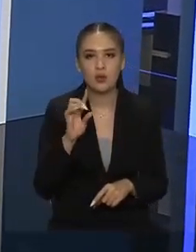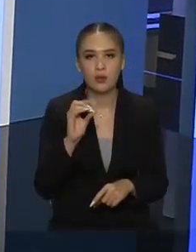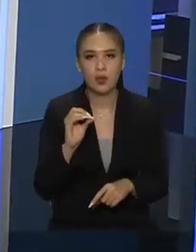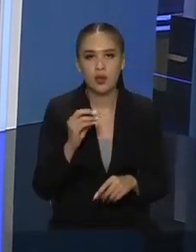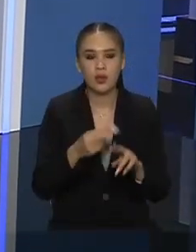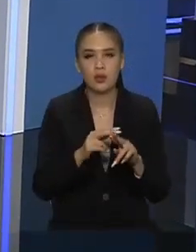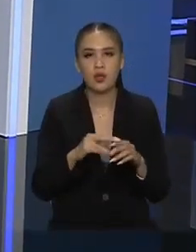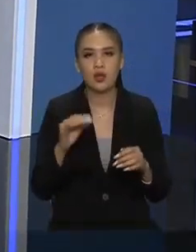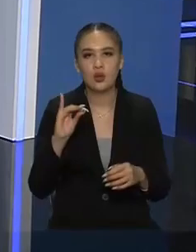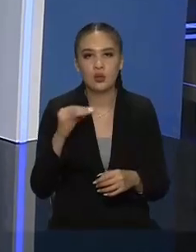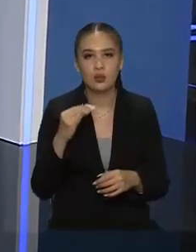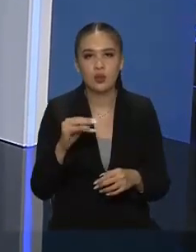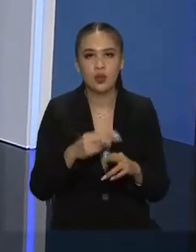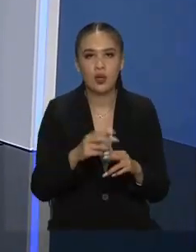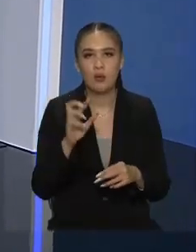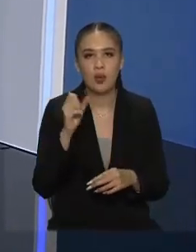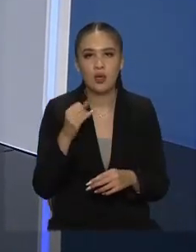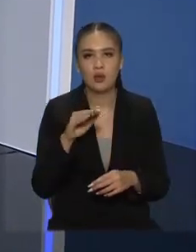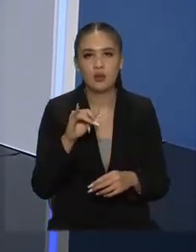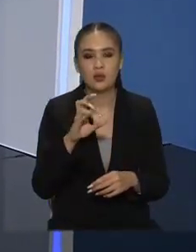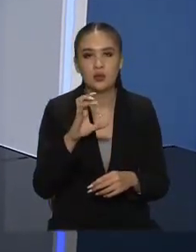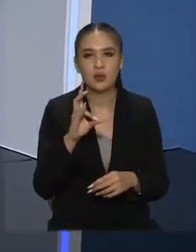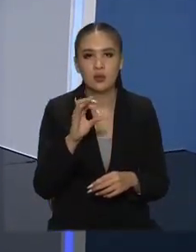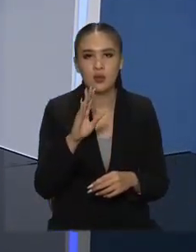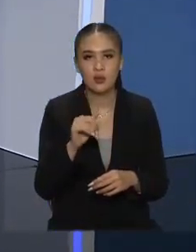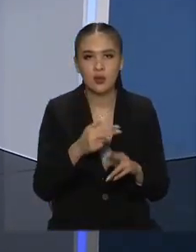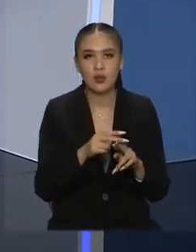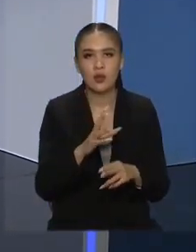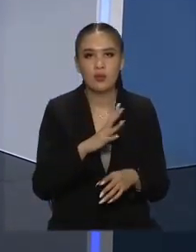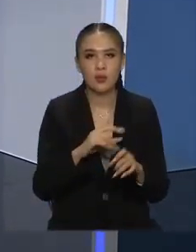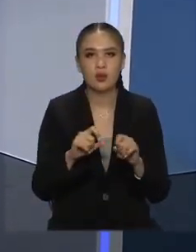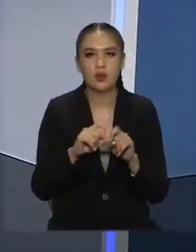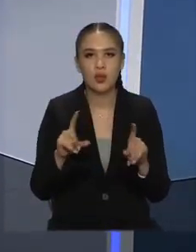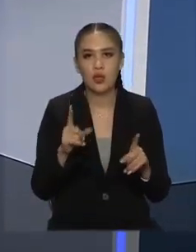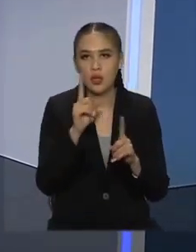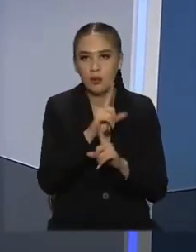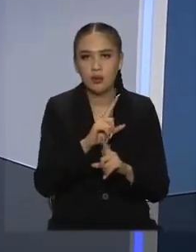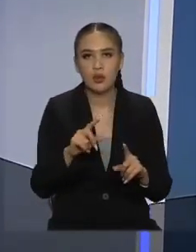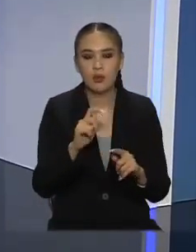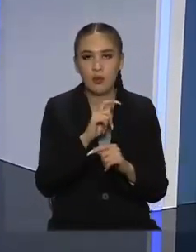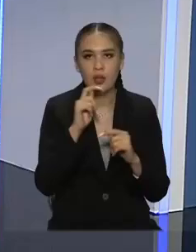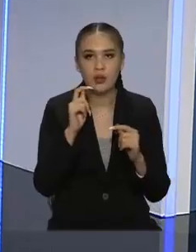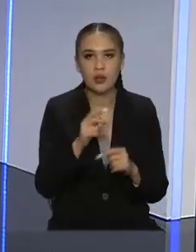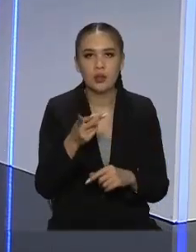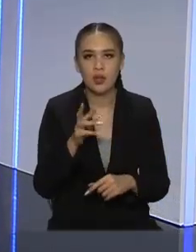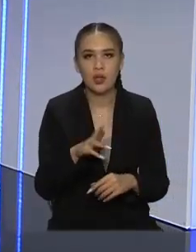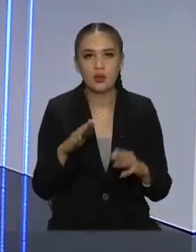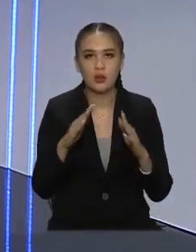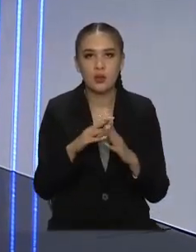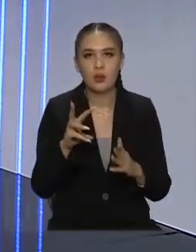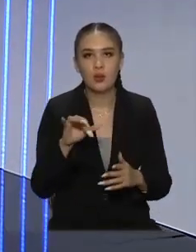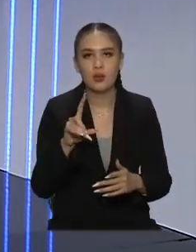календарь к юбилею казахского просветителя Ахмета Байтурсенова презентовали актюбинские школьники. Необычный подарок предназначен для